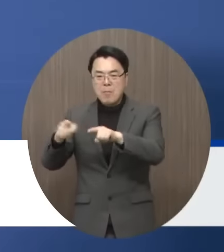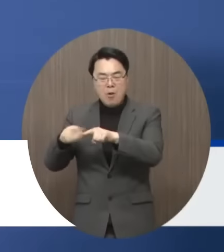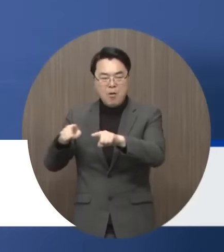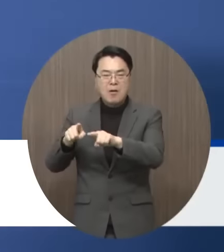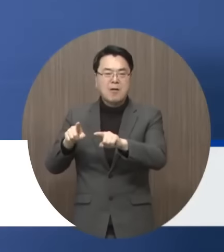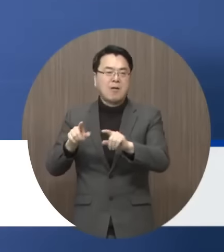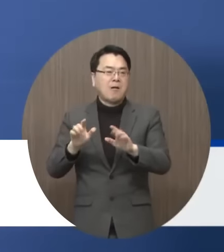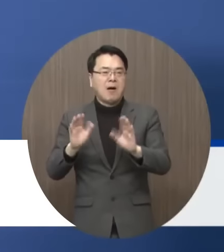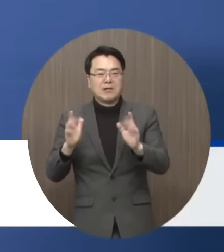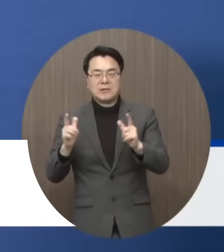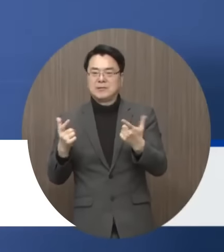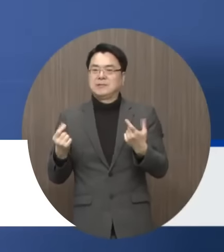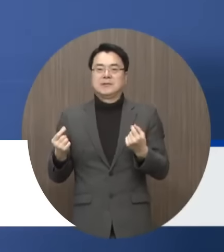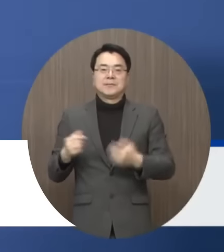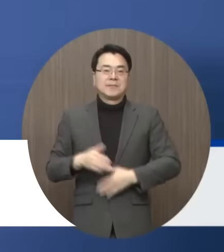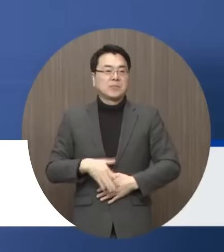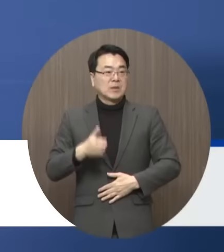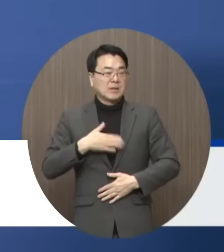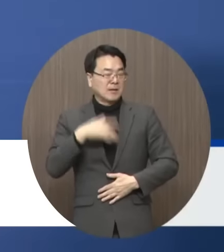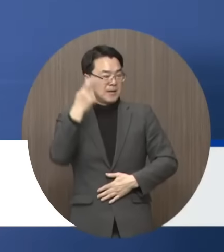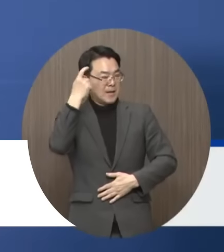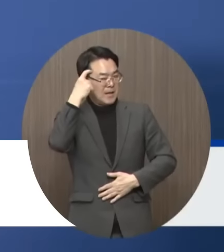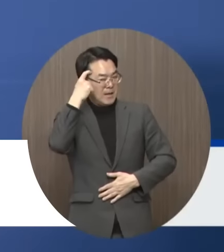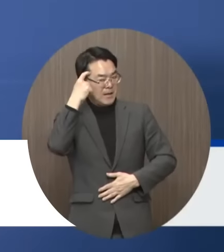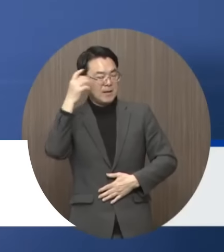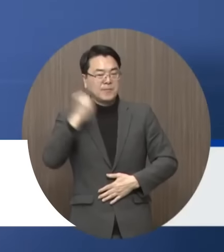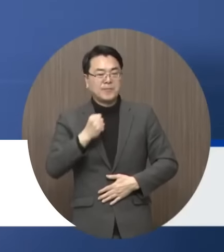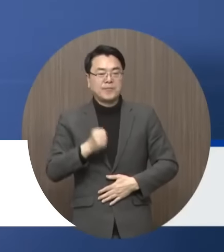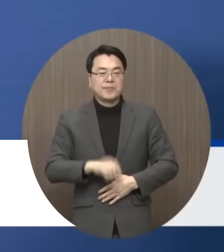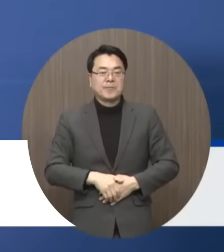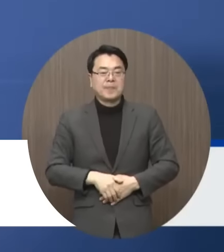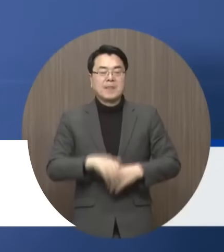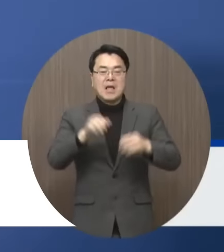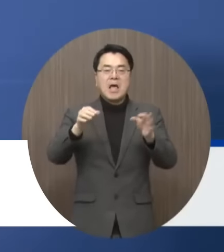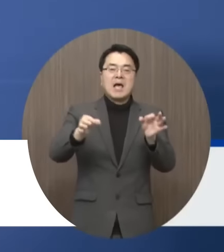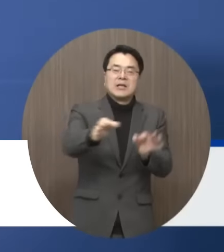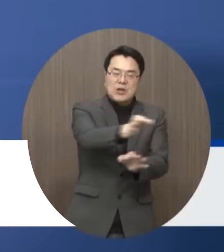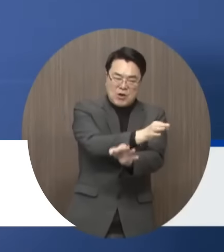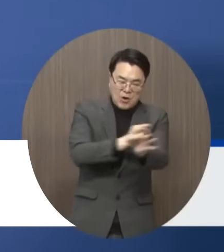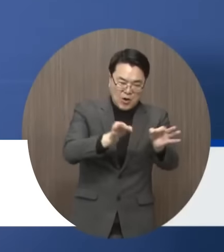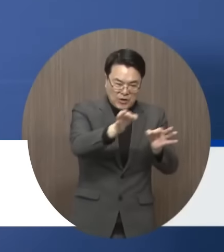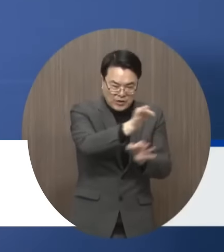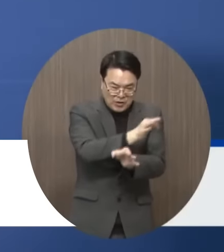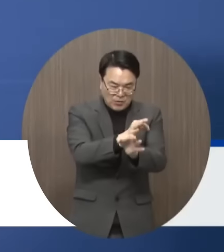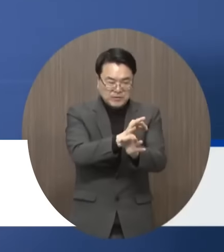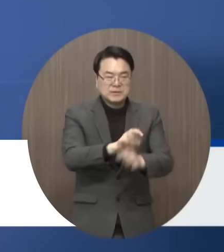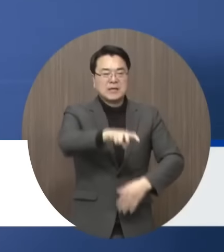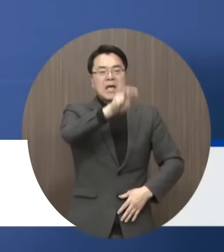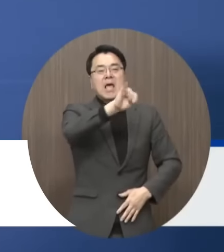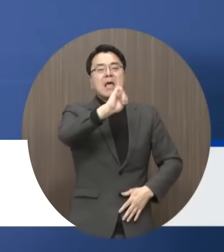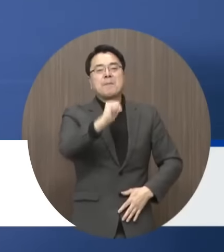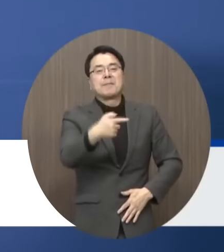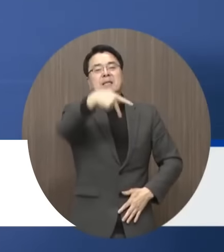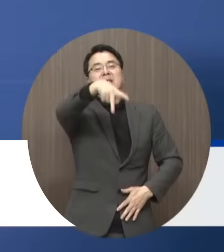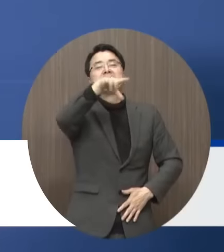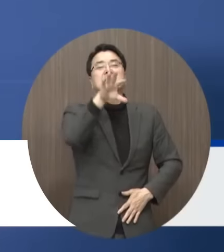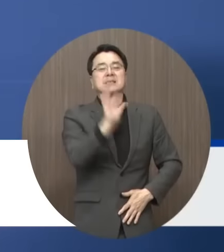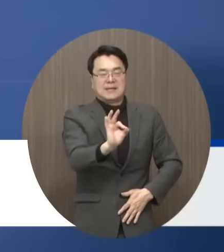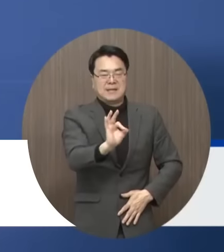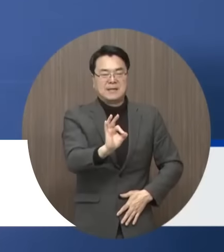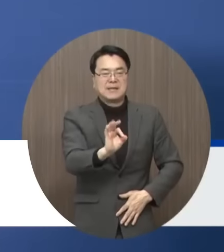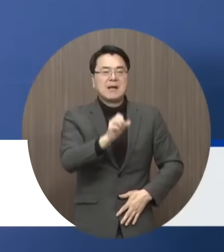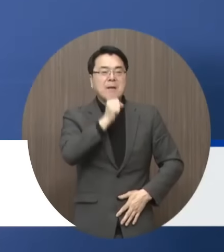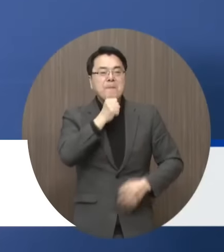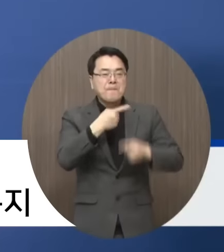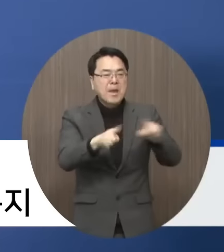합니다. 이번 선거는 저는 경제 민생 심판 선거라고 생각을